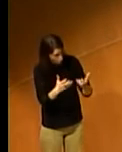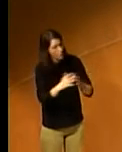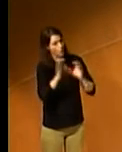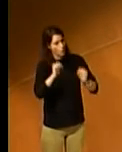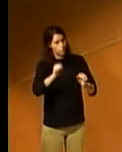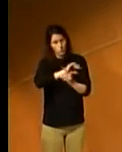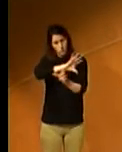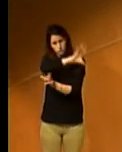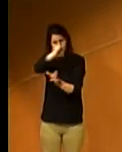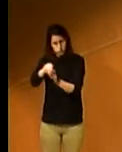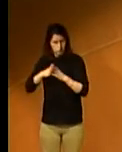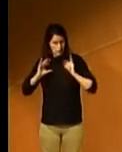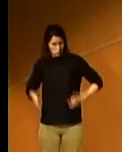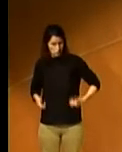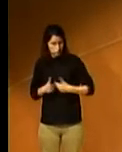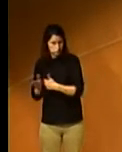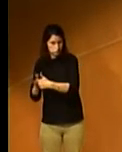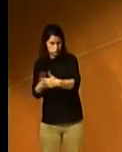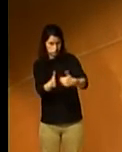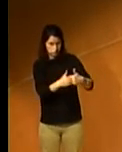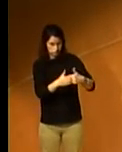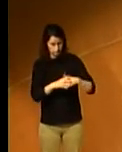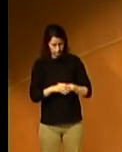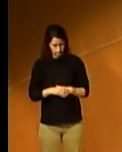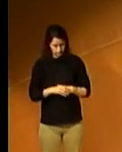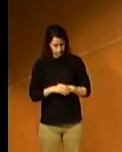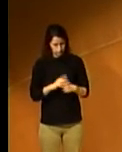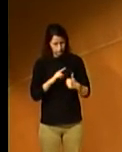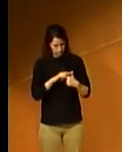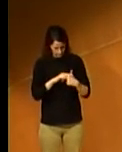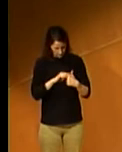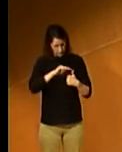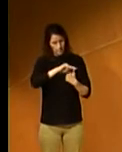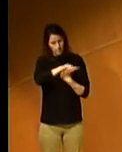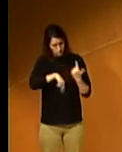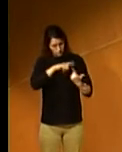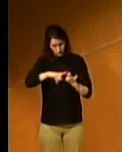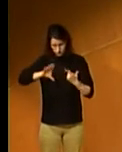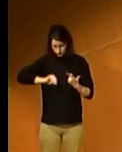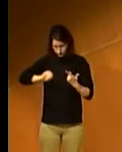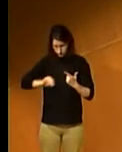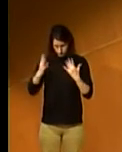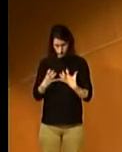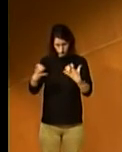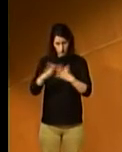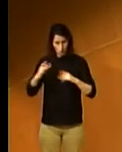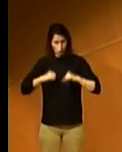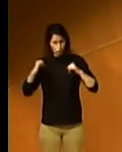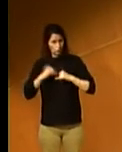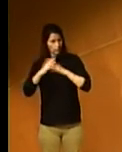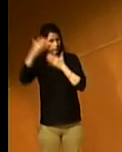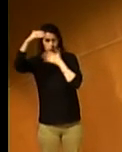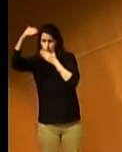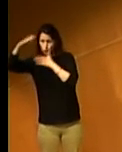dans des écoles de proximité. J'ai enseigné aussi à des jeunes primo-arrivants,